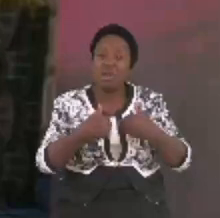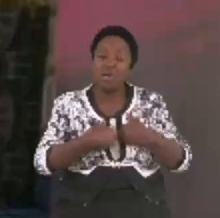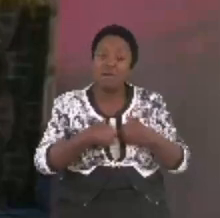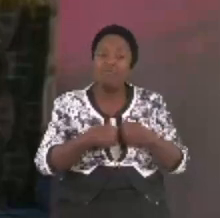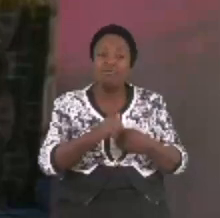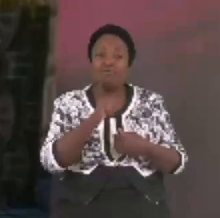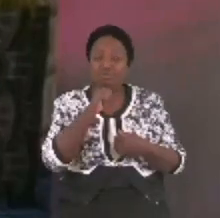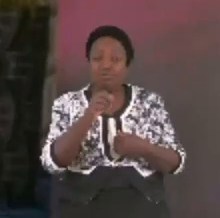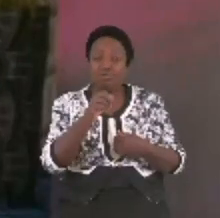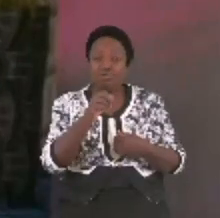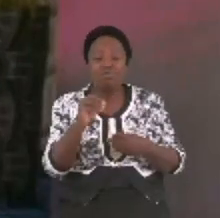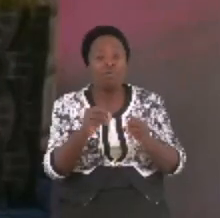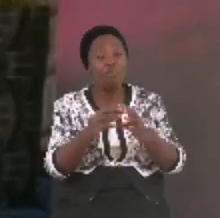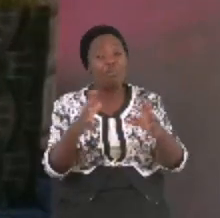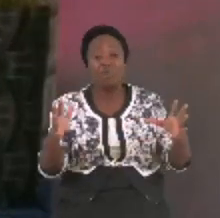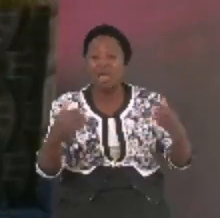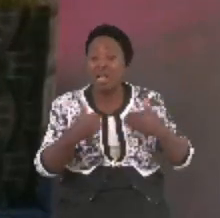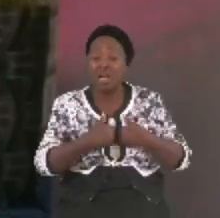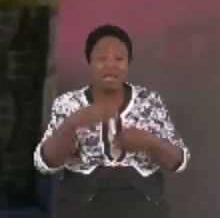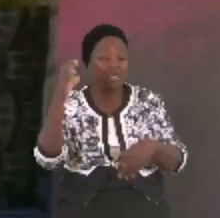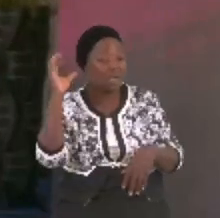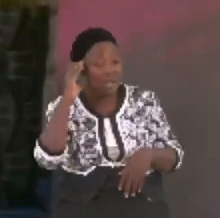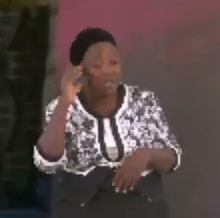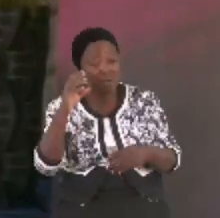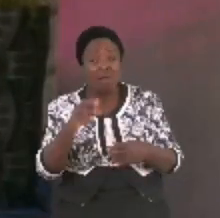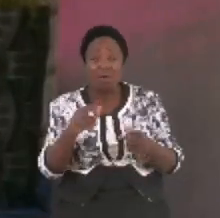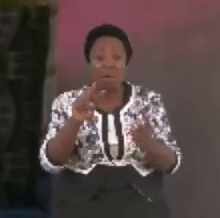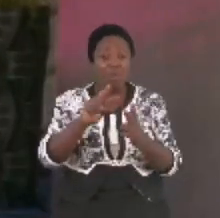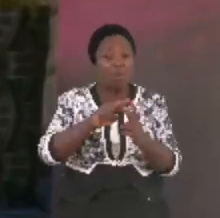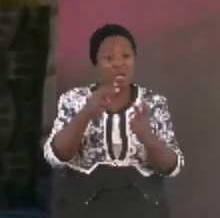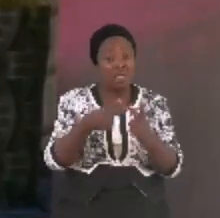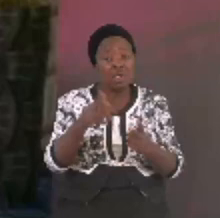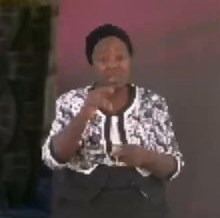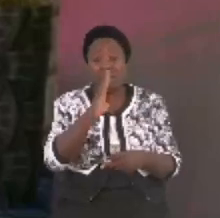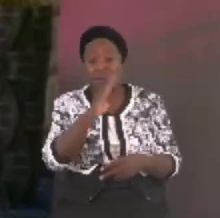dire qu'il y ait un Saint-Esprit.